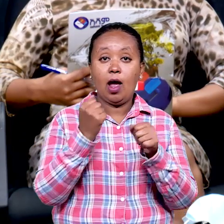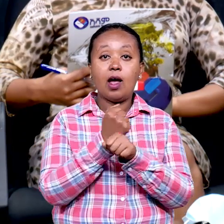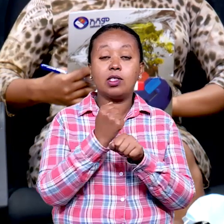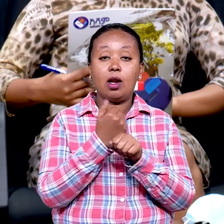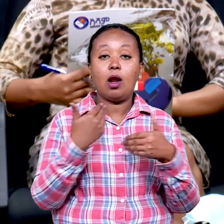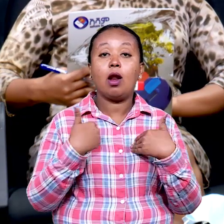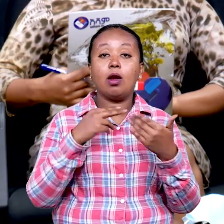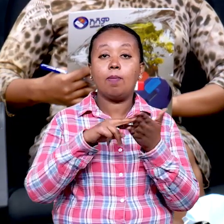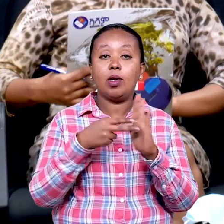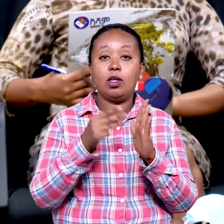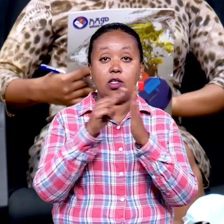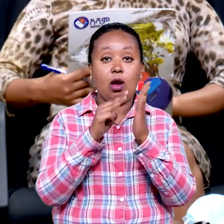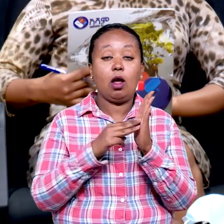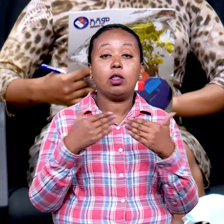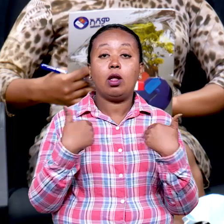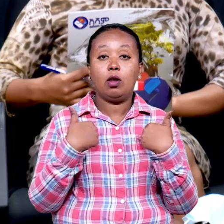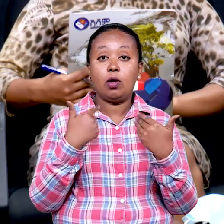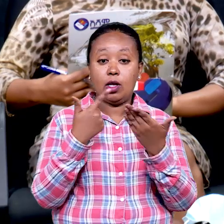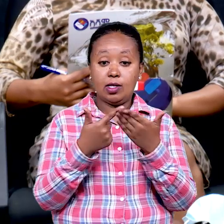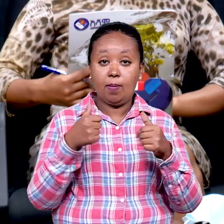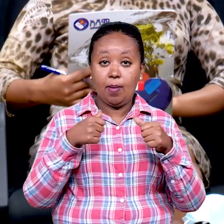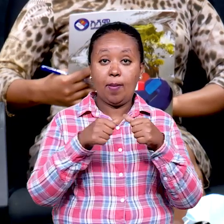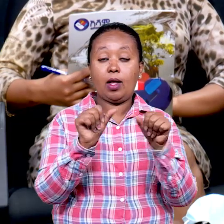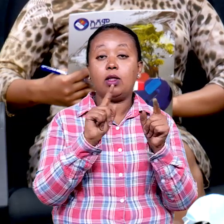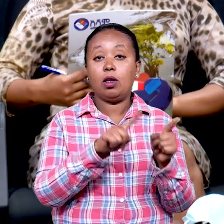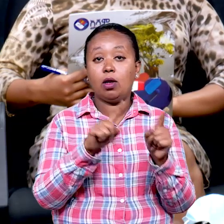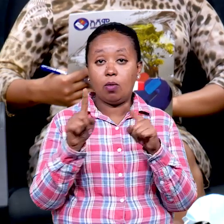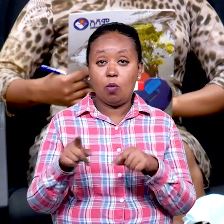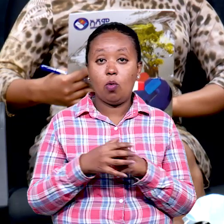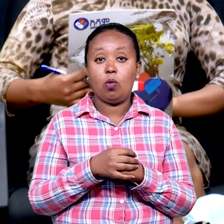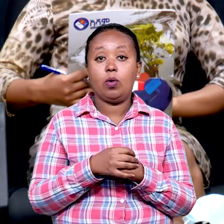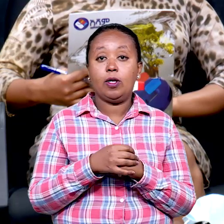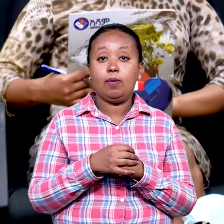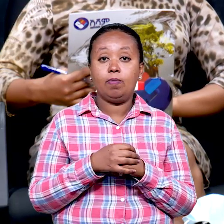እንትን አለ፣ አሰራር አለ ማለት ነው፣ ወይም ስርዓት አለ። ከዛ በመቀጠል ደግሞ